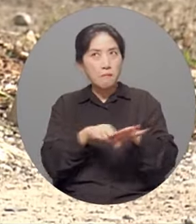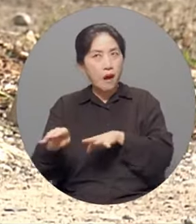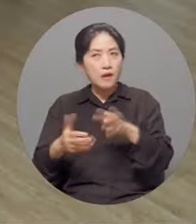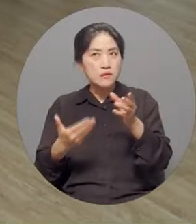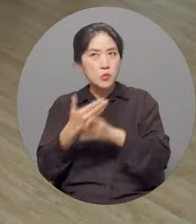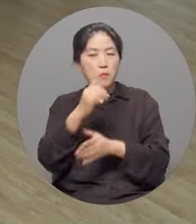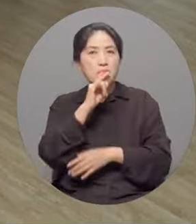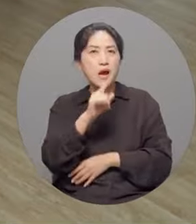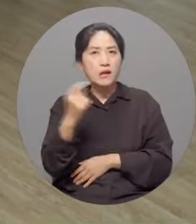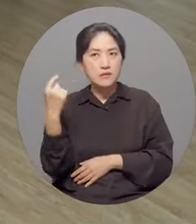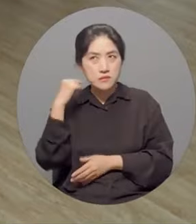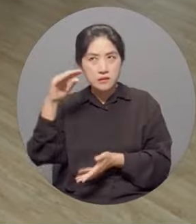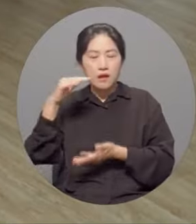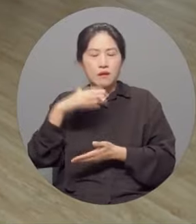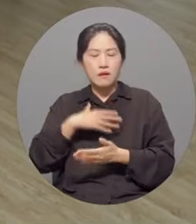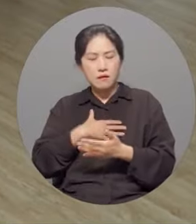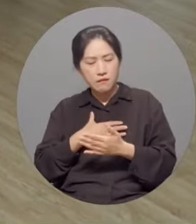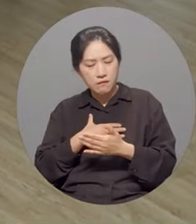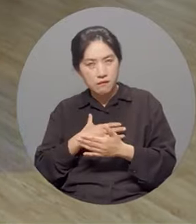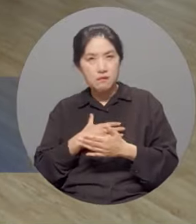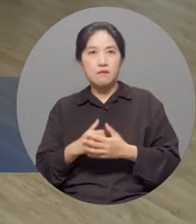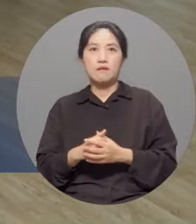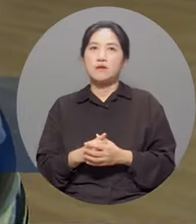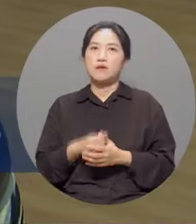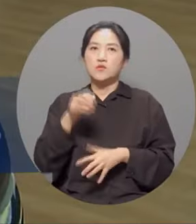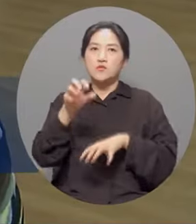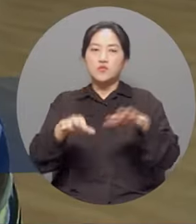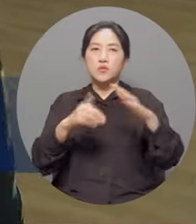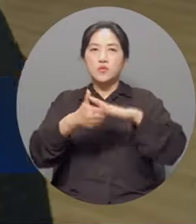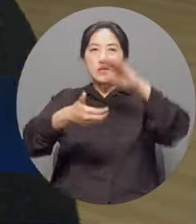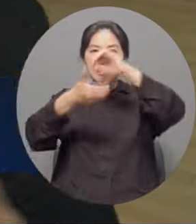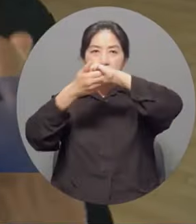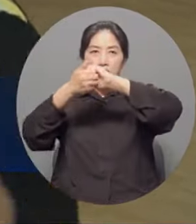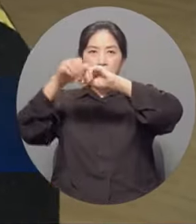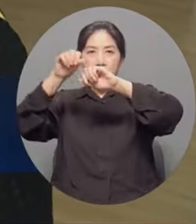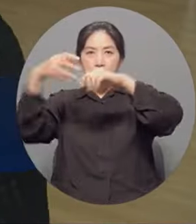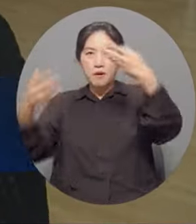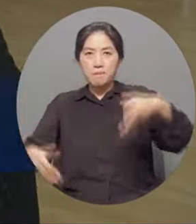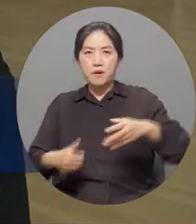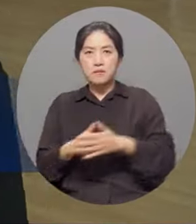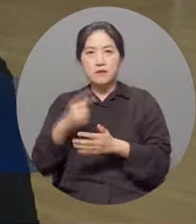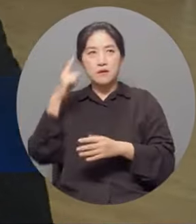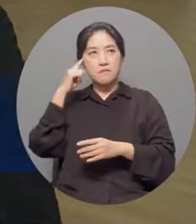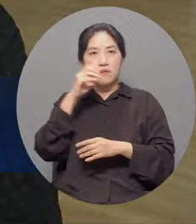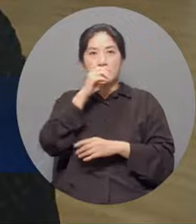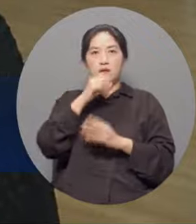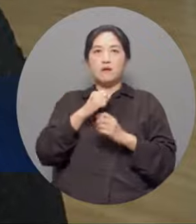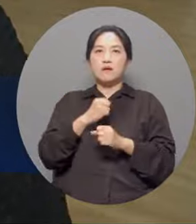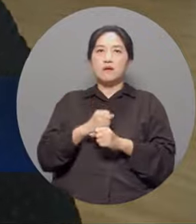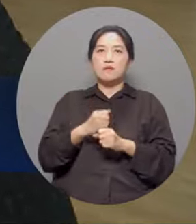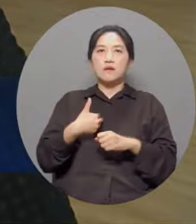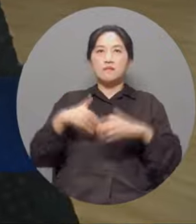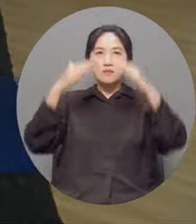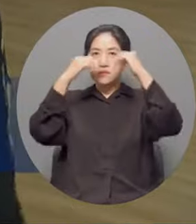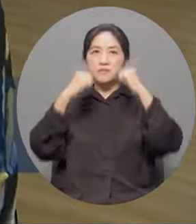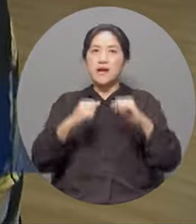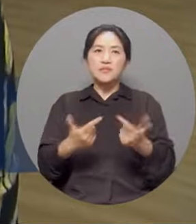수 있다는 안내에 불안합니다. 우리 동네 기와장도 떨어지고 오죽도 약간 뭔가고 나는 그때는 집이가